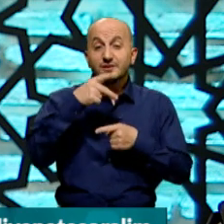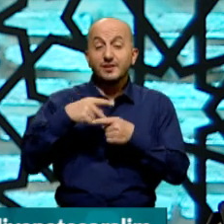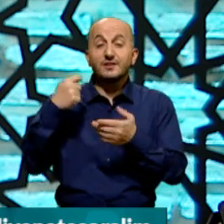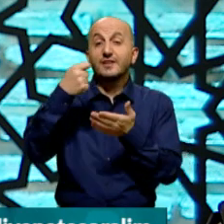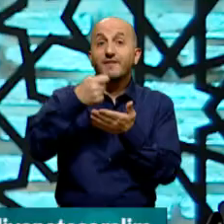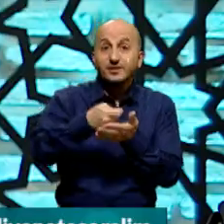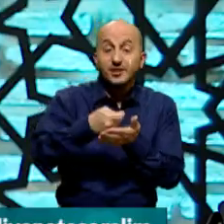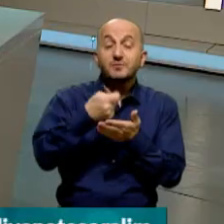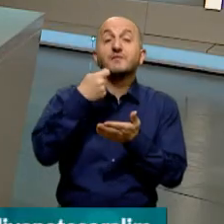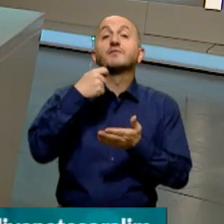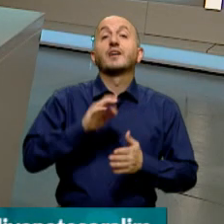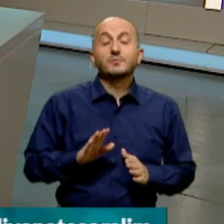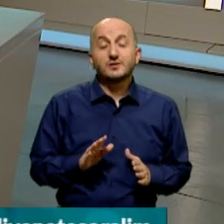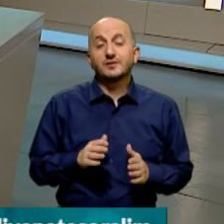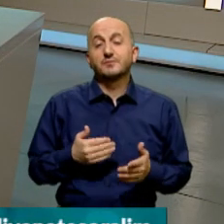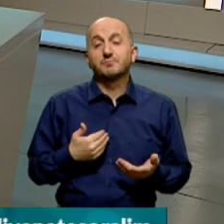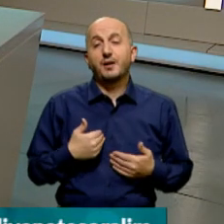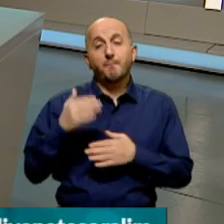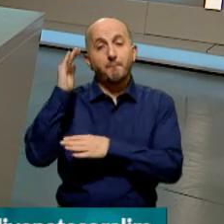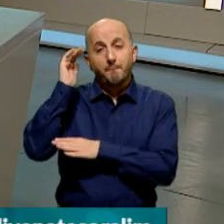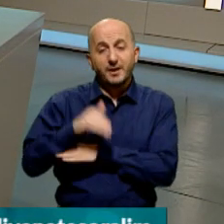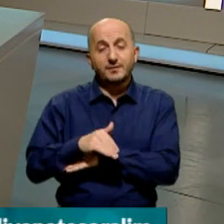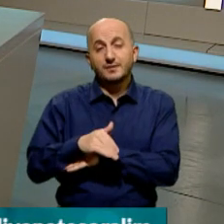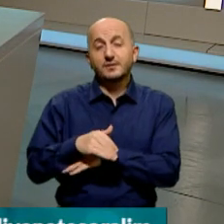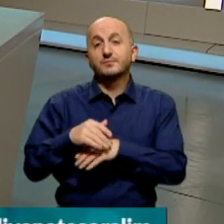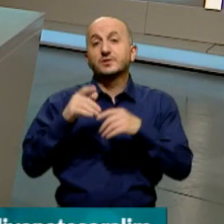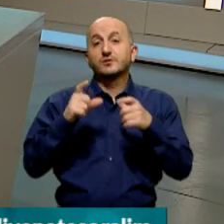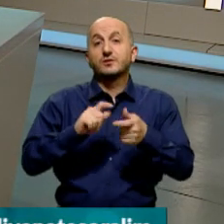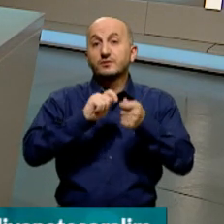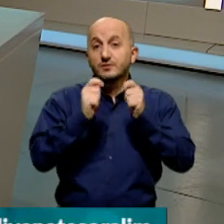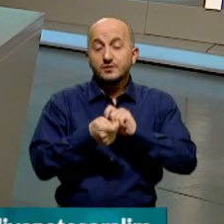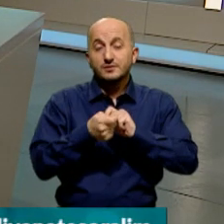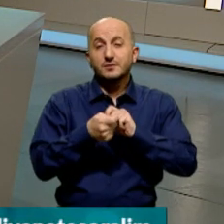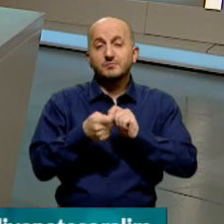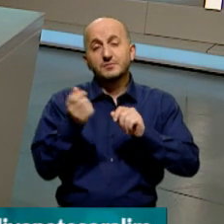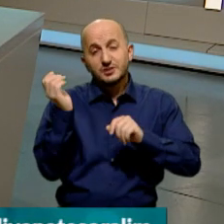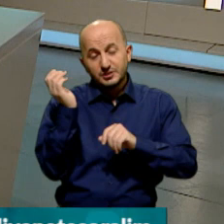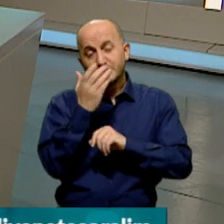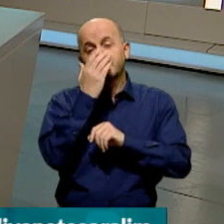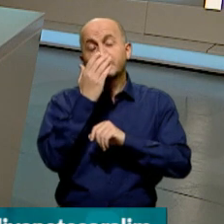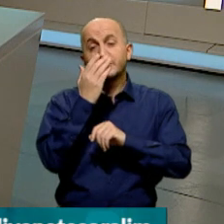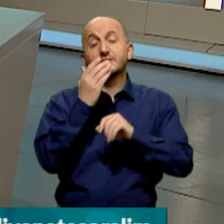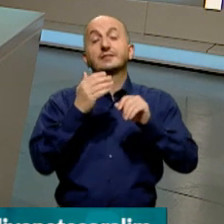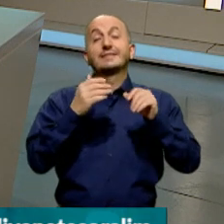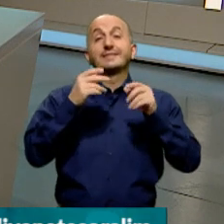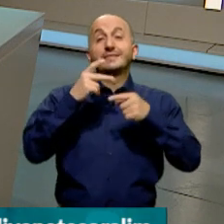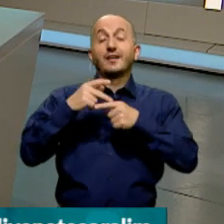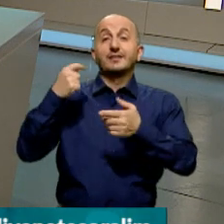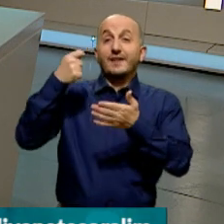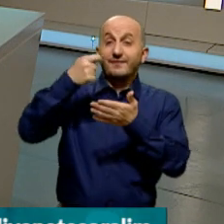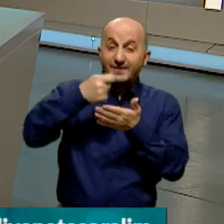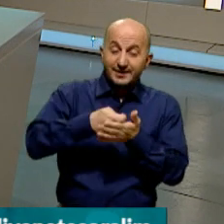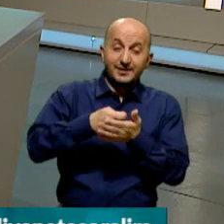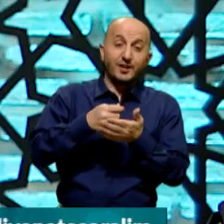miyim, vermeyecek miyim diyor. Yani adam ben battım demiş, şehrini de değiştirmiş, buralardan gitmiş. Zekat verirken bu